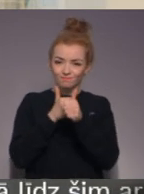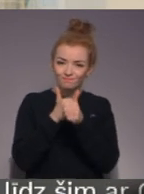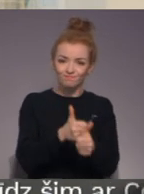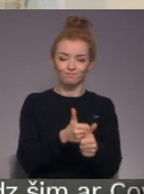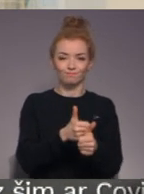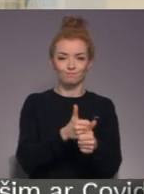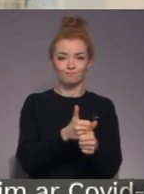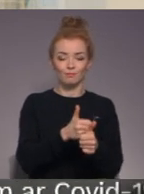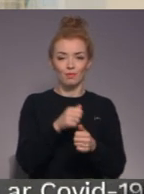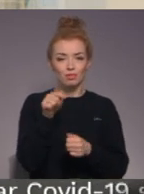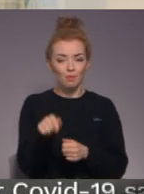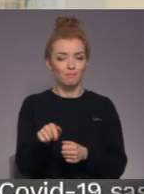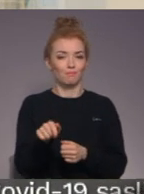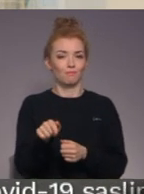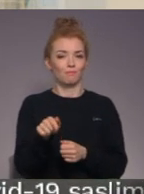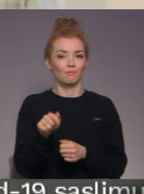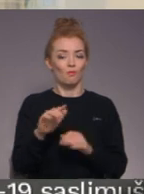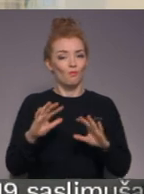tam,